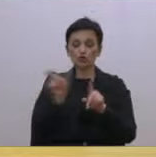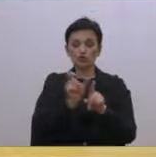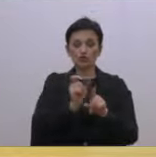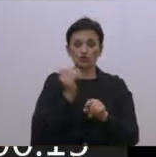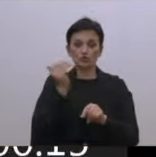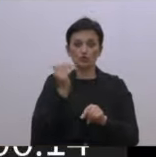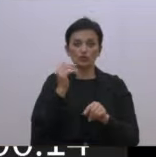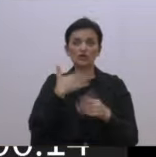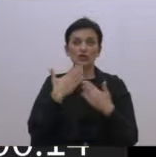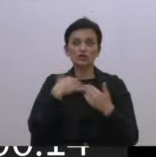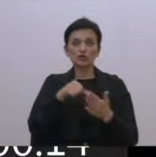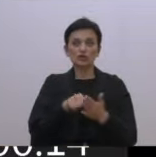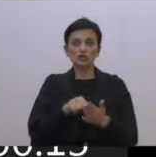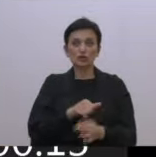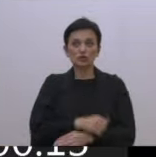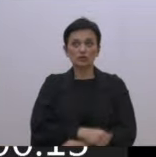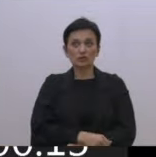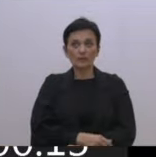რეჟიმი.